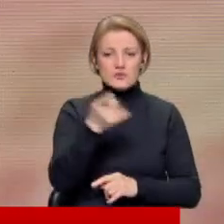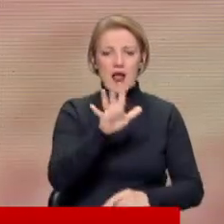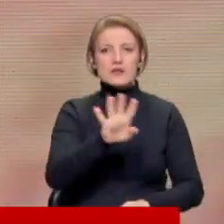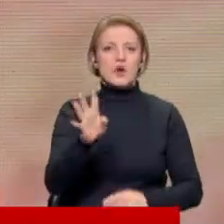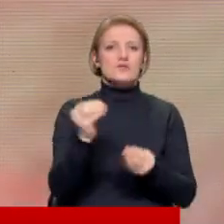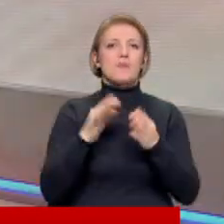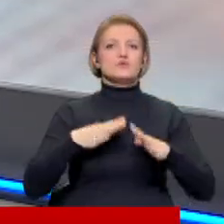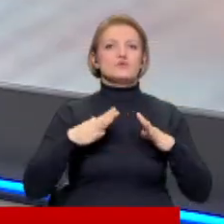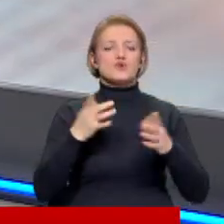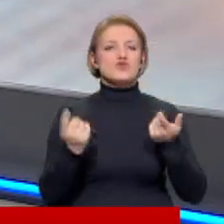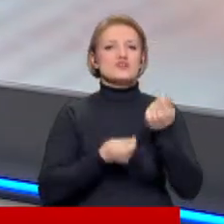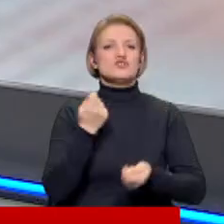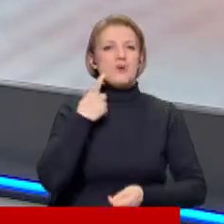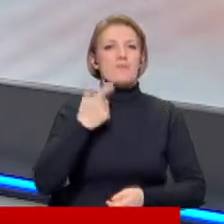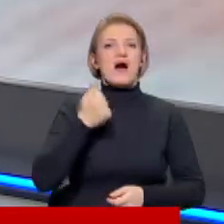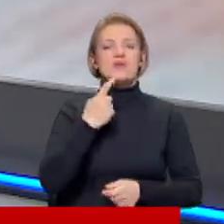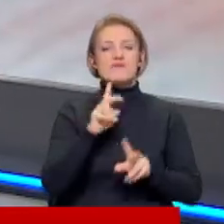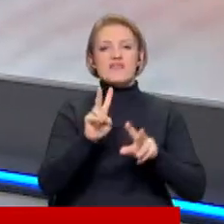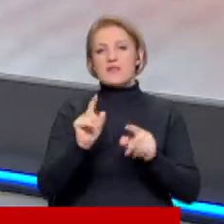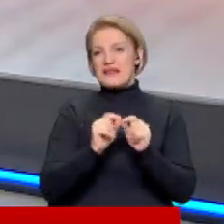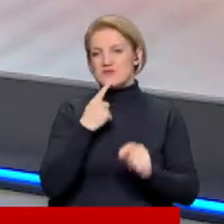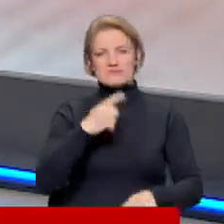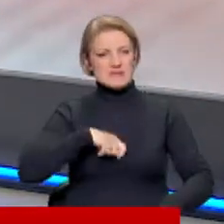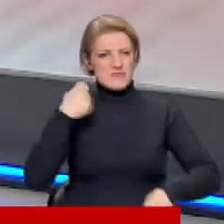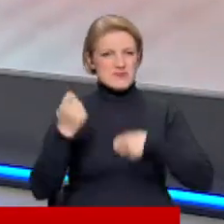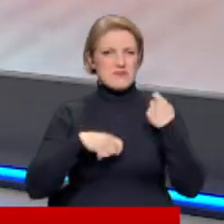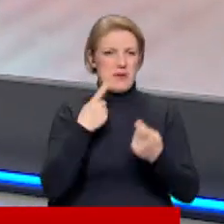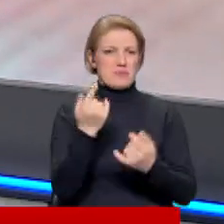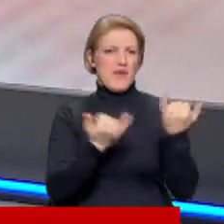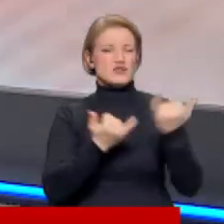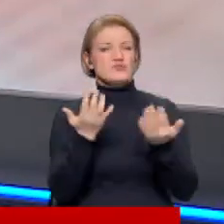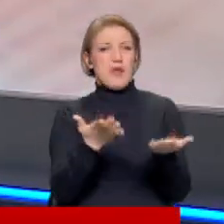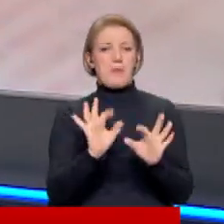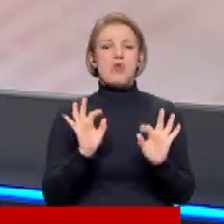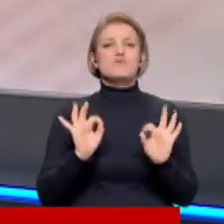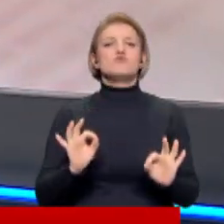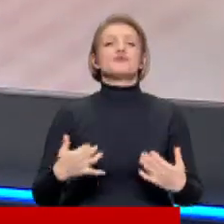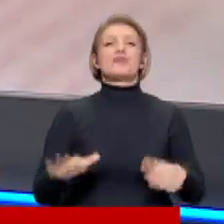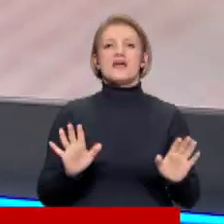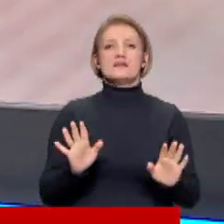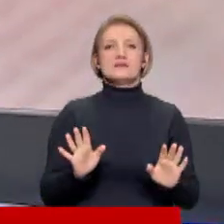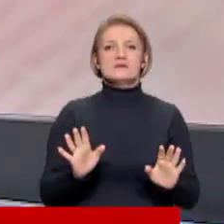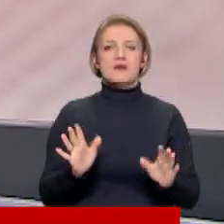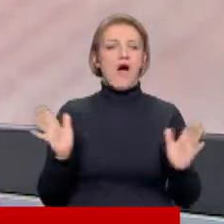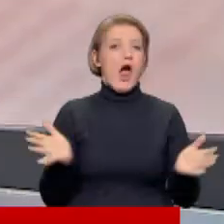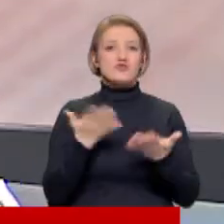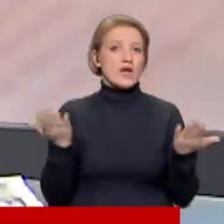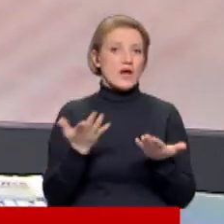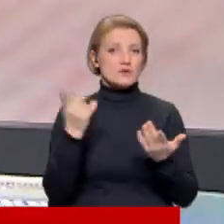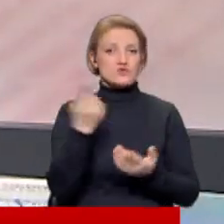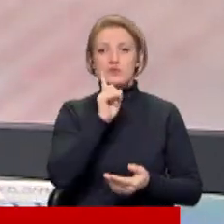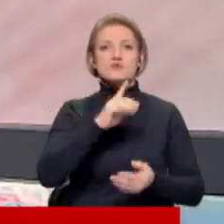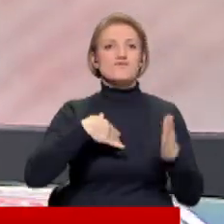ve Çalışma Bakanı Vedat bilginde diyor ki Saçma sapan tartışmalar böyle bir şey Mümkün değil her şeye